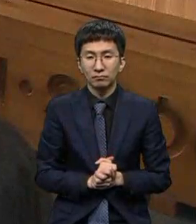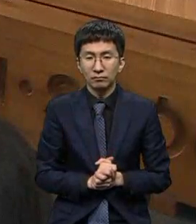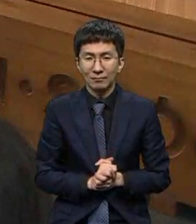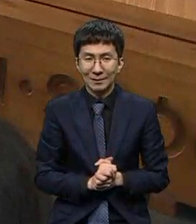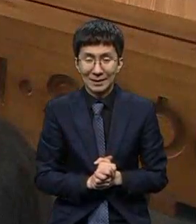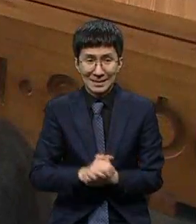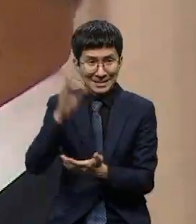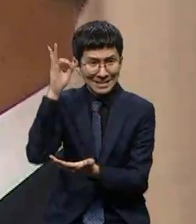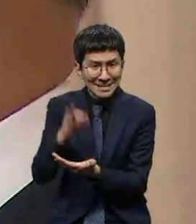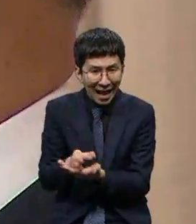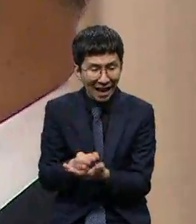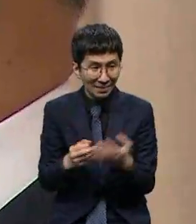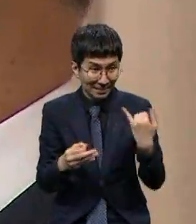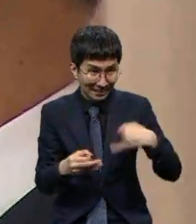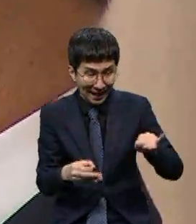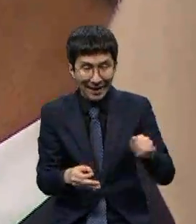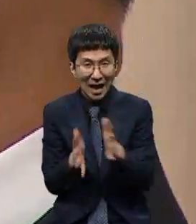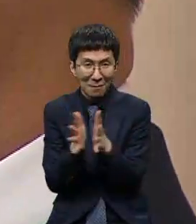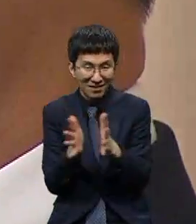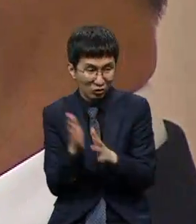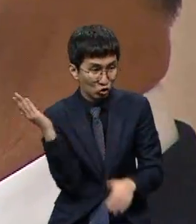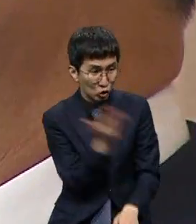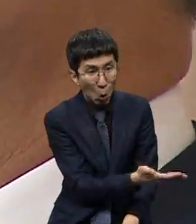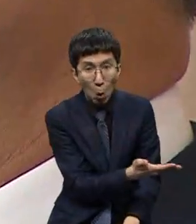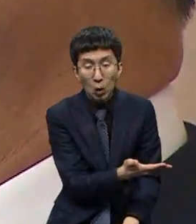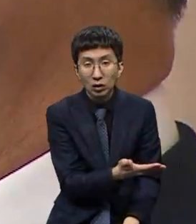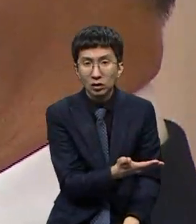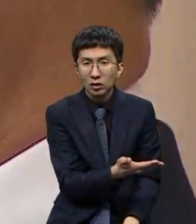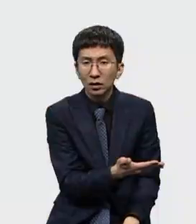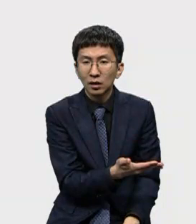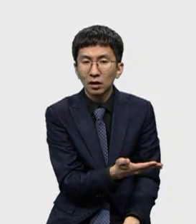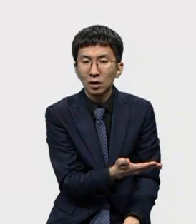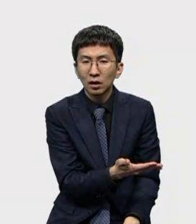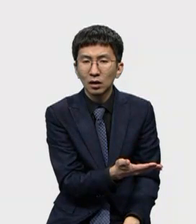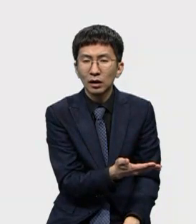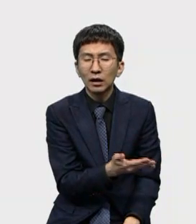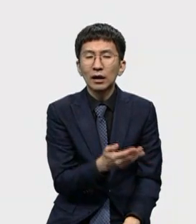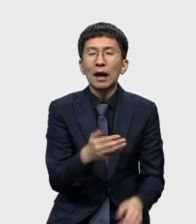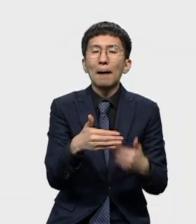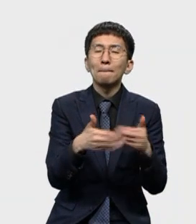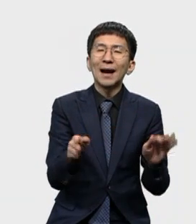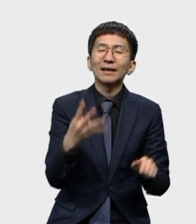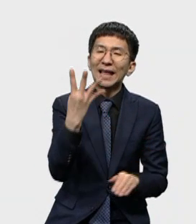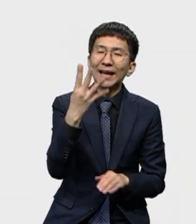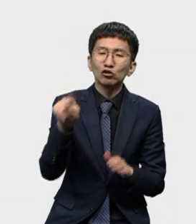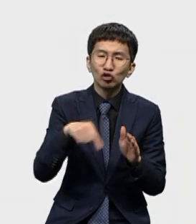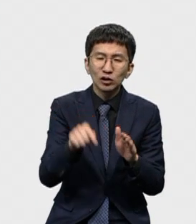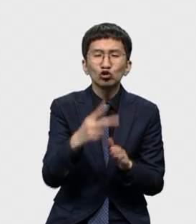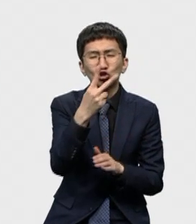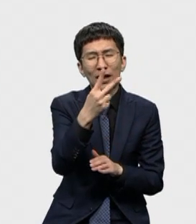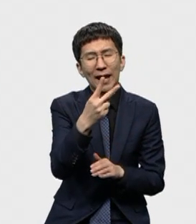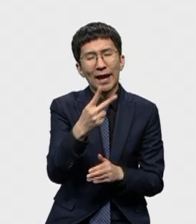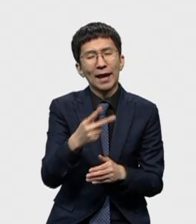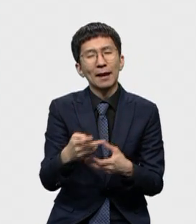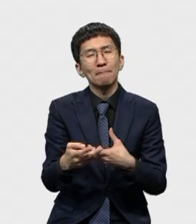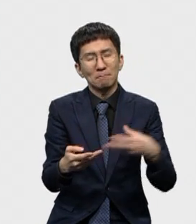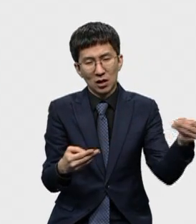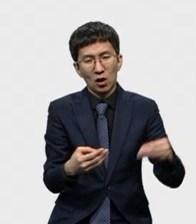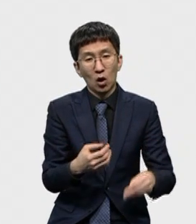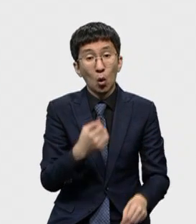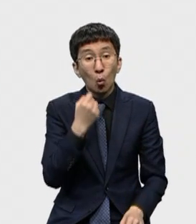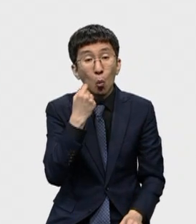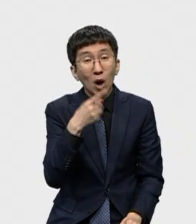헐값으로 아파트를 임대해줬다는 의혹에 대해서는 방 4개 가운데 2개 임대료로 월세 100만 원씩을 계좌로